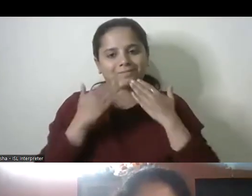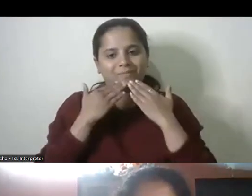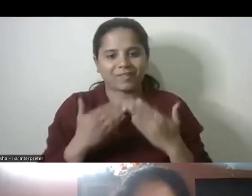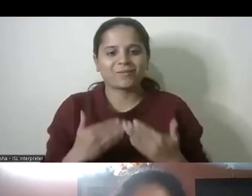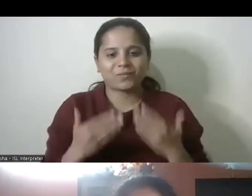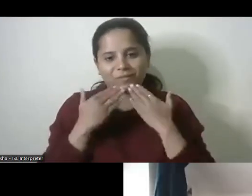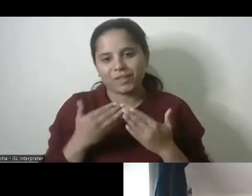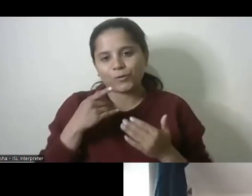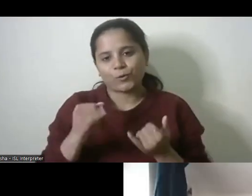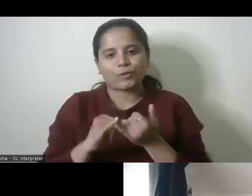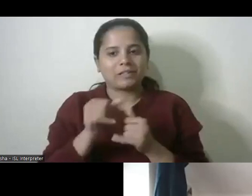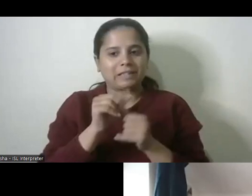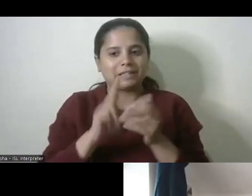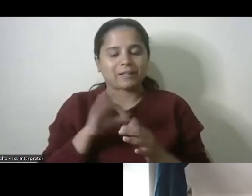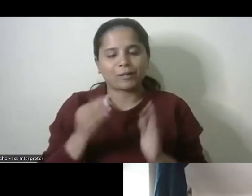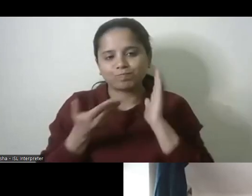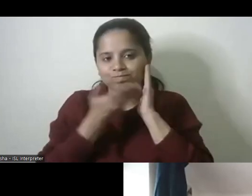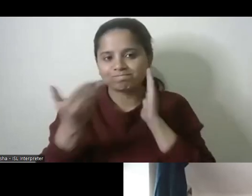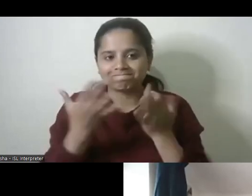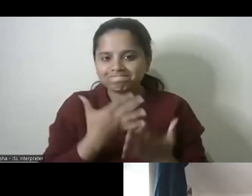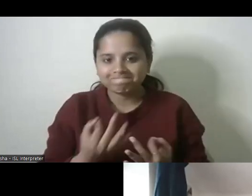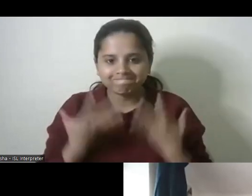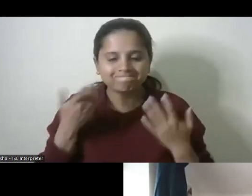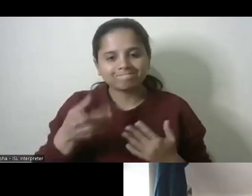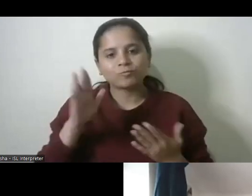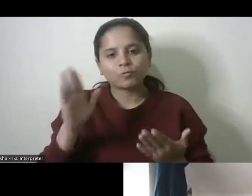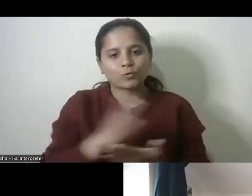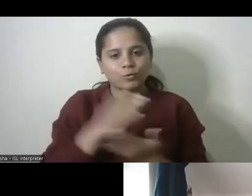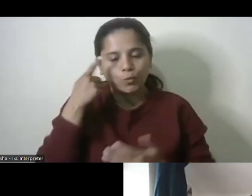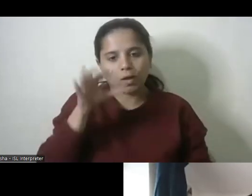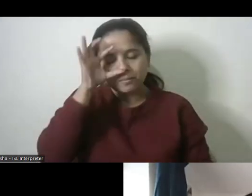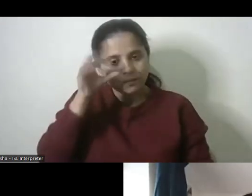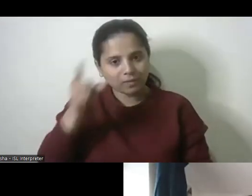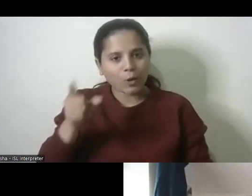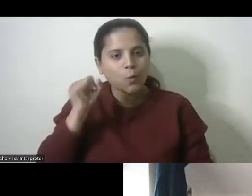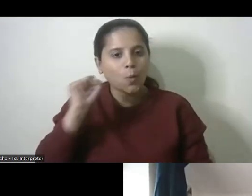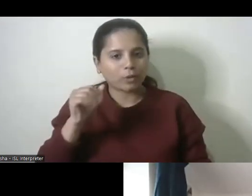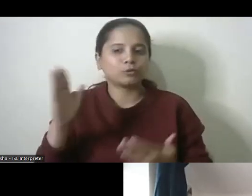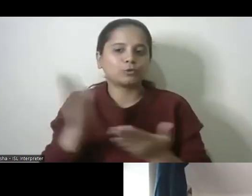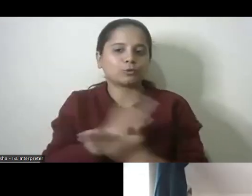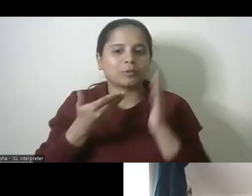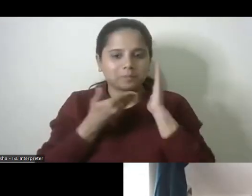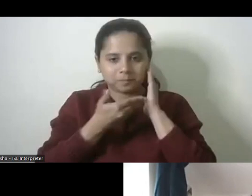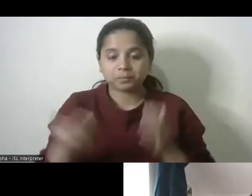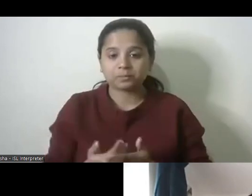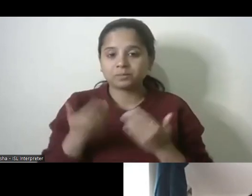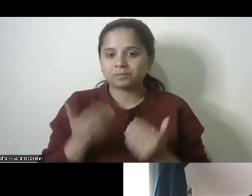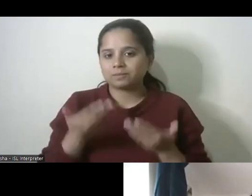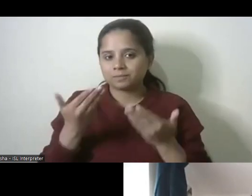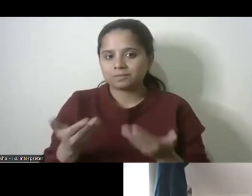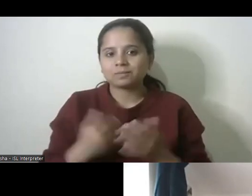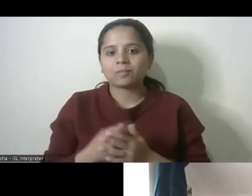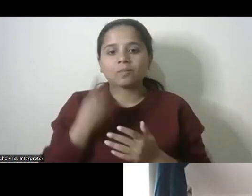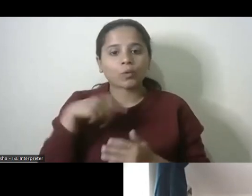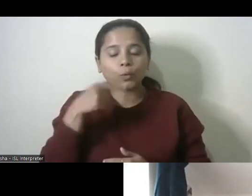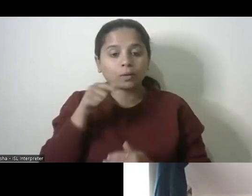Thank you Sanjeev for this amazing performance of the Gana song on Ambedkar. And here let's move on to the